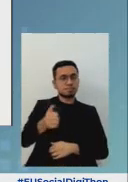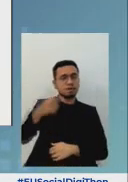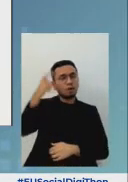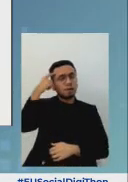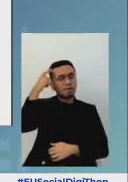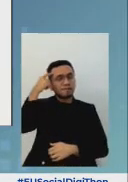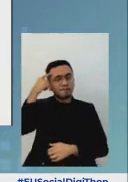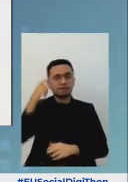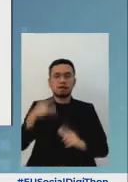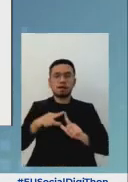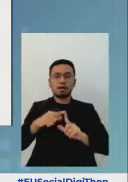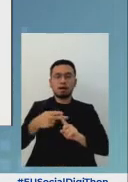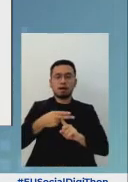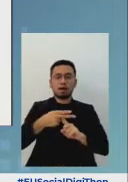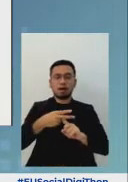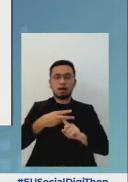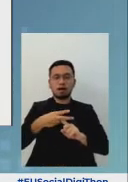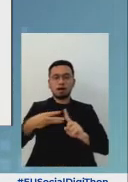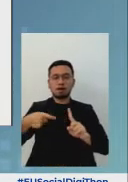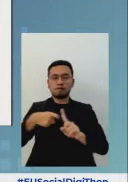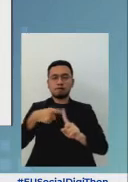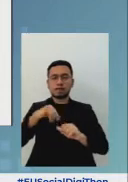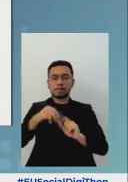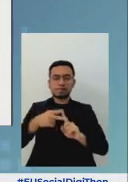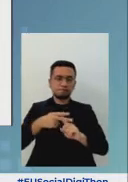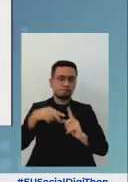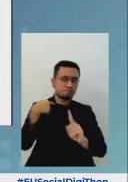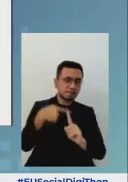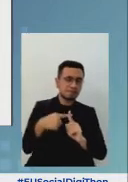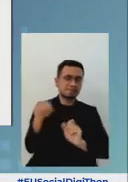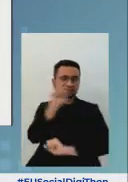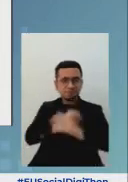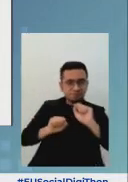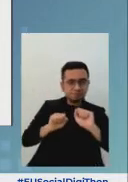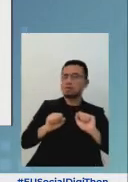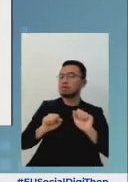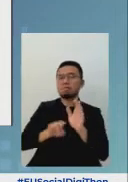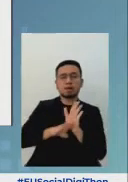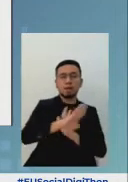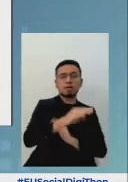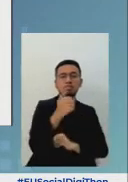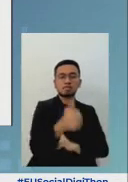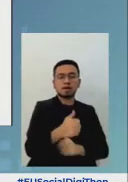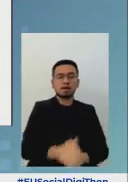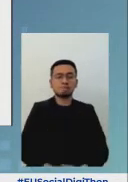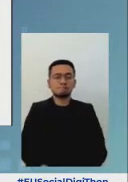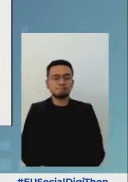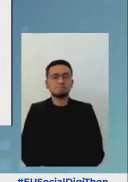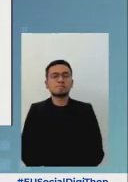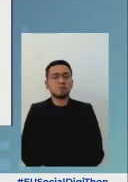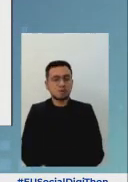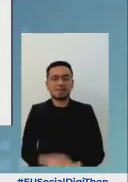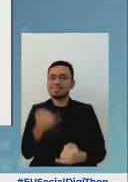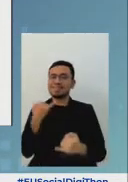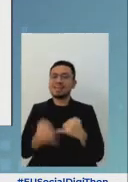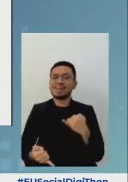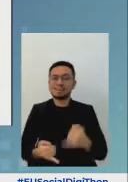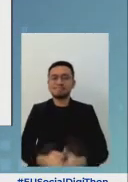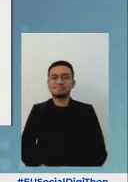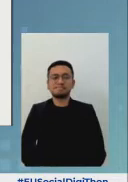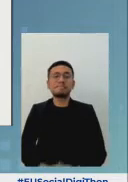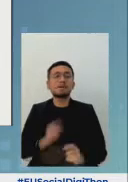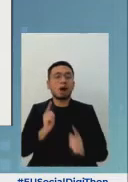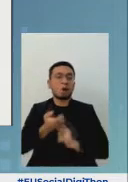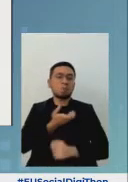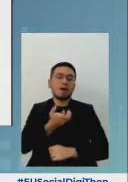afektif dan untuk psikomotoriknya. Oke, next. kayaknya habis deh ya. Oke, kalau adik-adik mau kontak